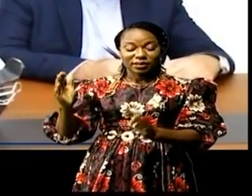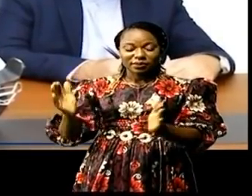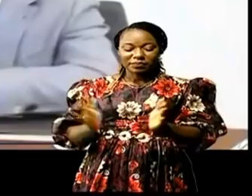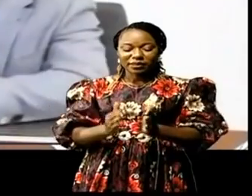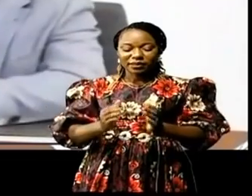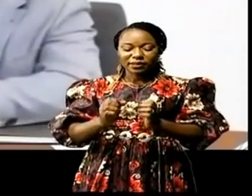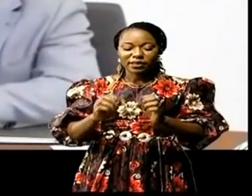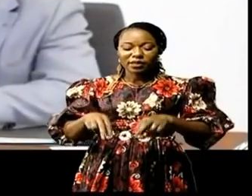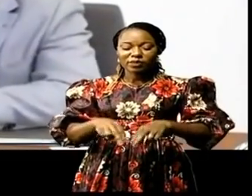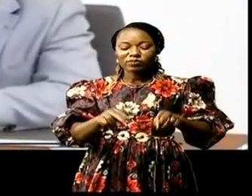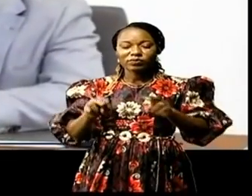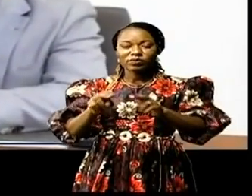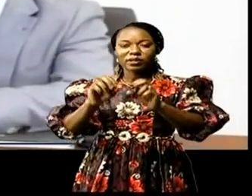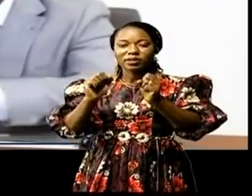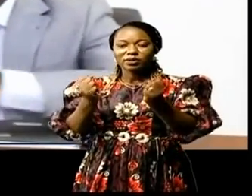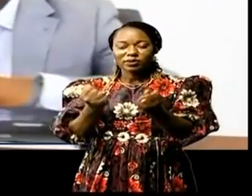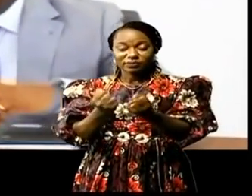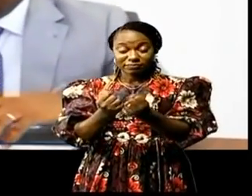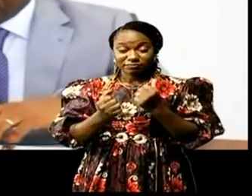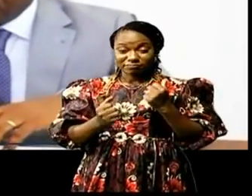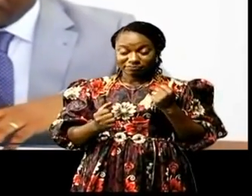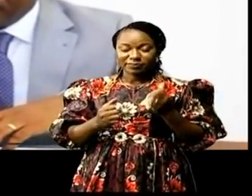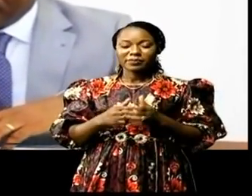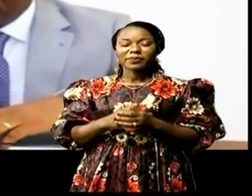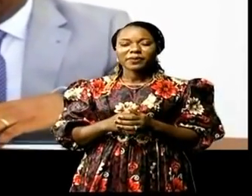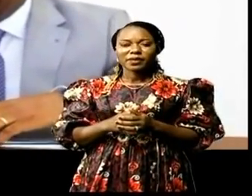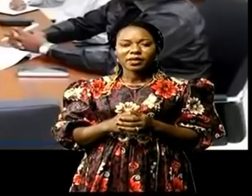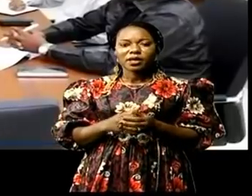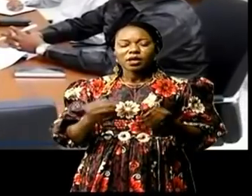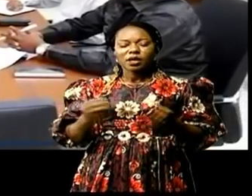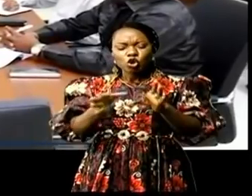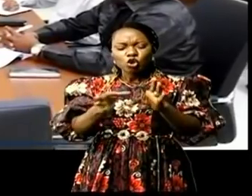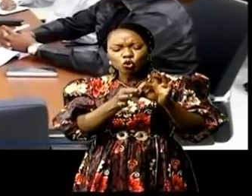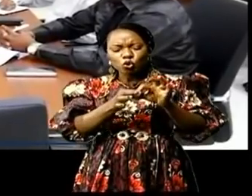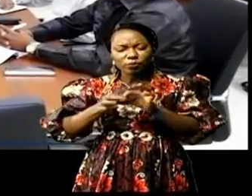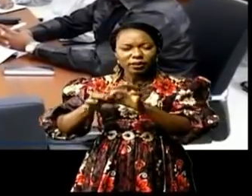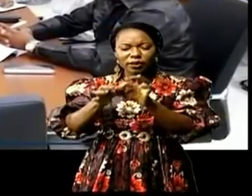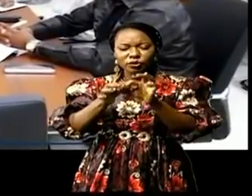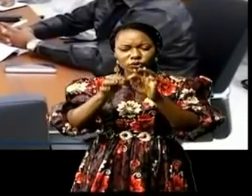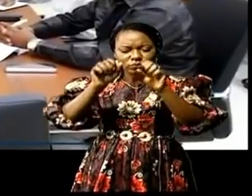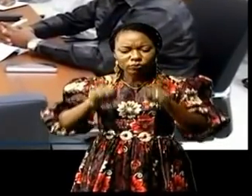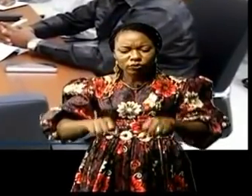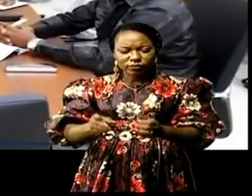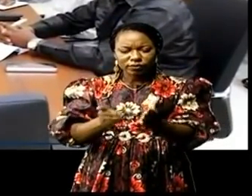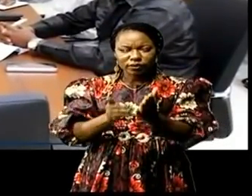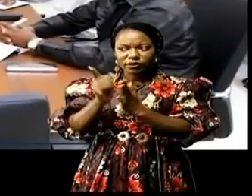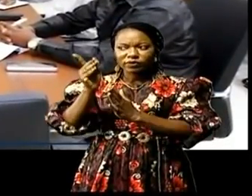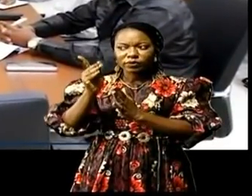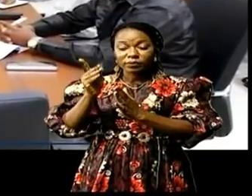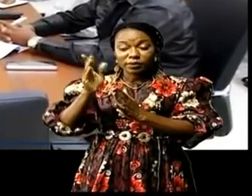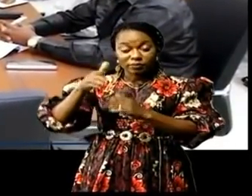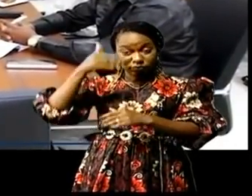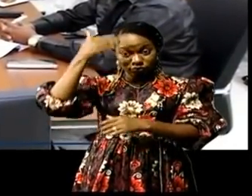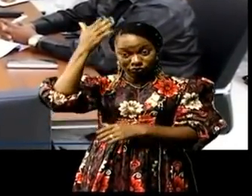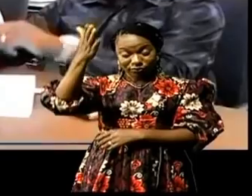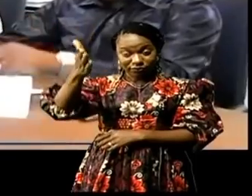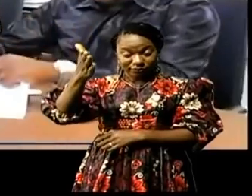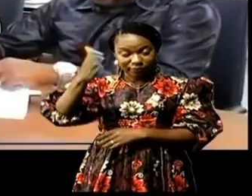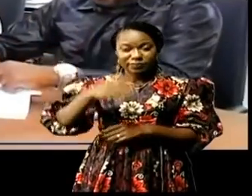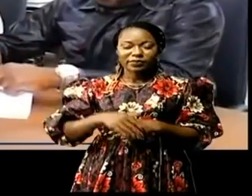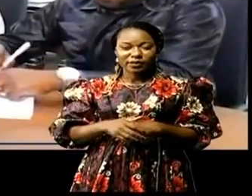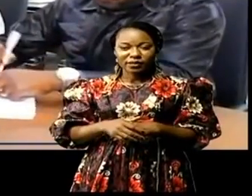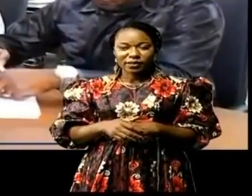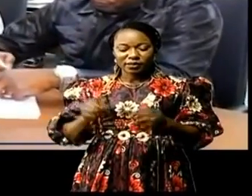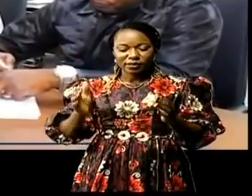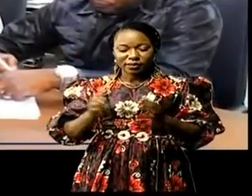maître Eustache Mouhanzi Mombembe, les domaines de coopération qui peuvent être développés avec le ministère de l'entrepreneuriat, petites